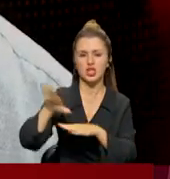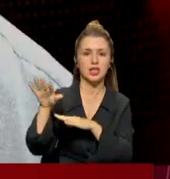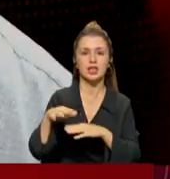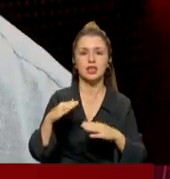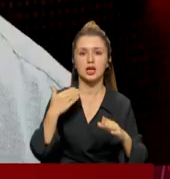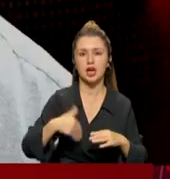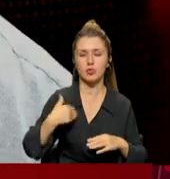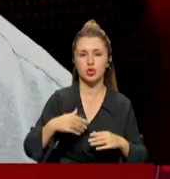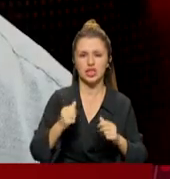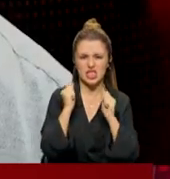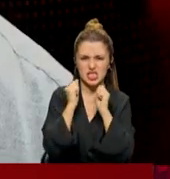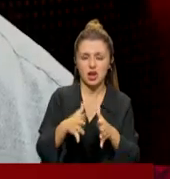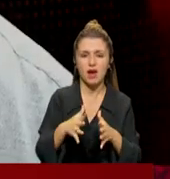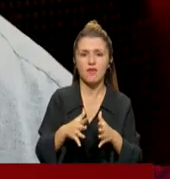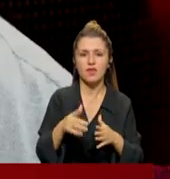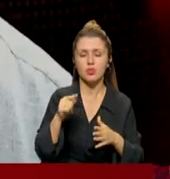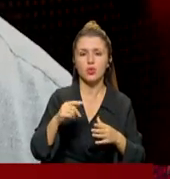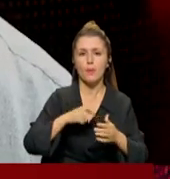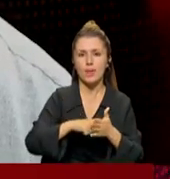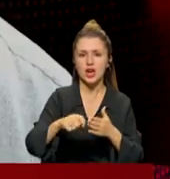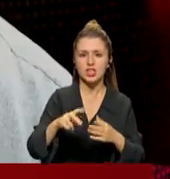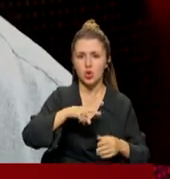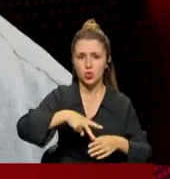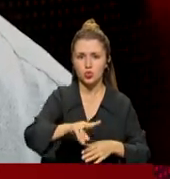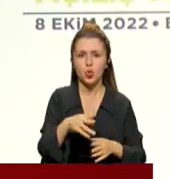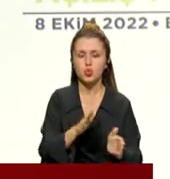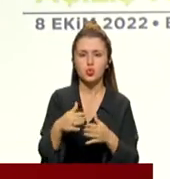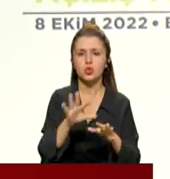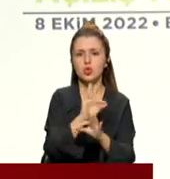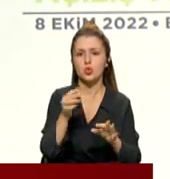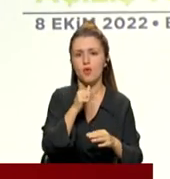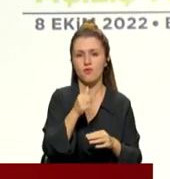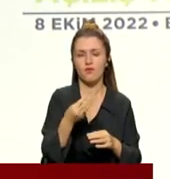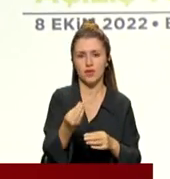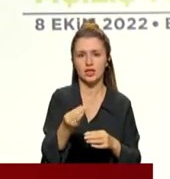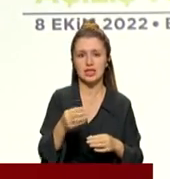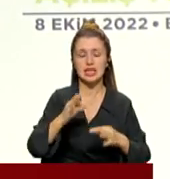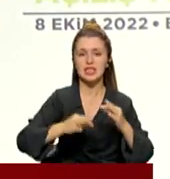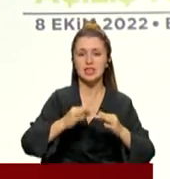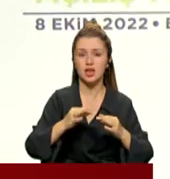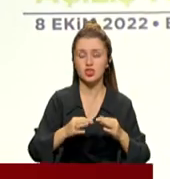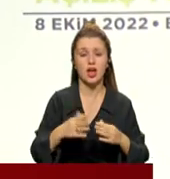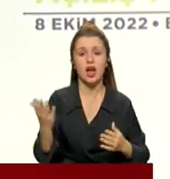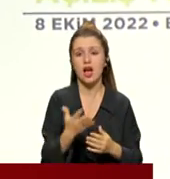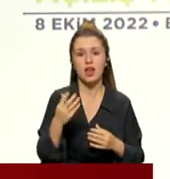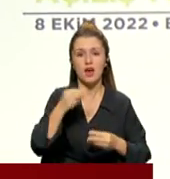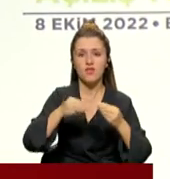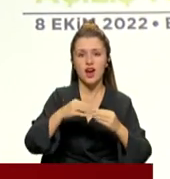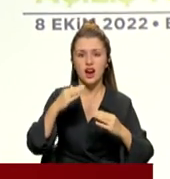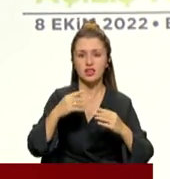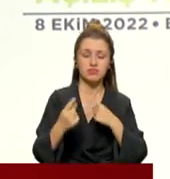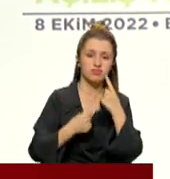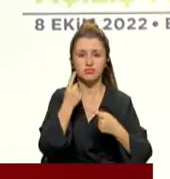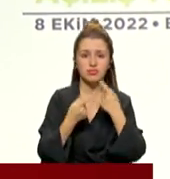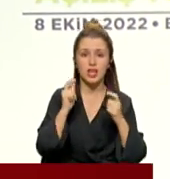Kamudaki israfa, çoklu ballı maaşlara, yolsuzluğa son verin. Sözde iktisatçılar hala faiz lafı